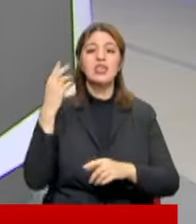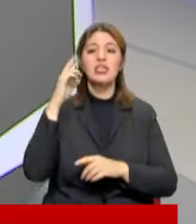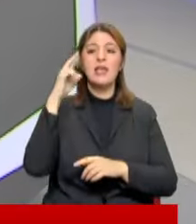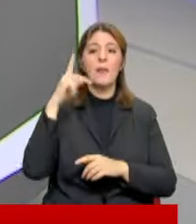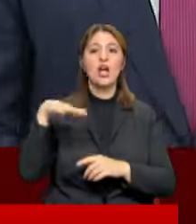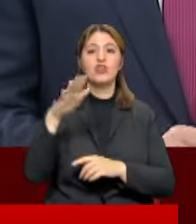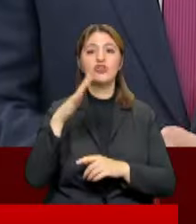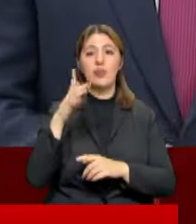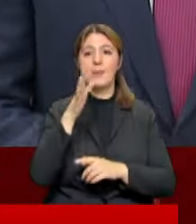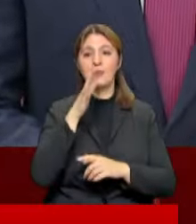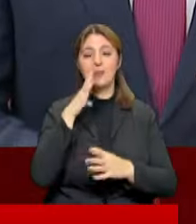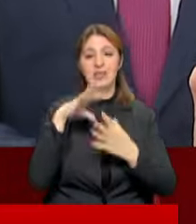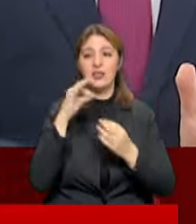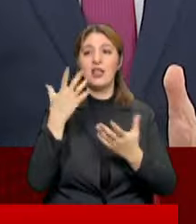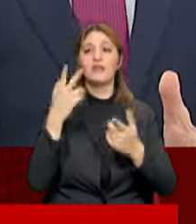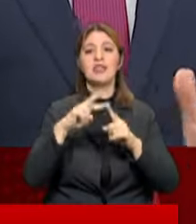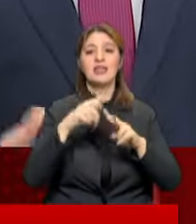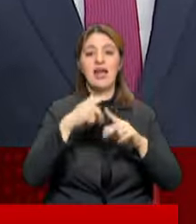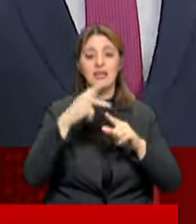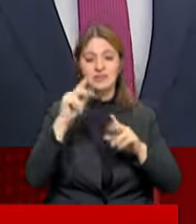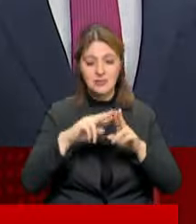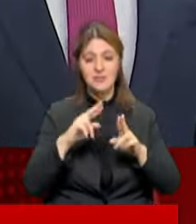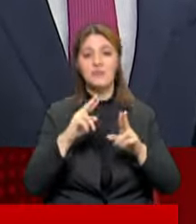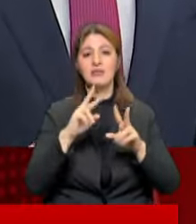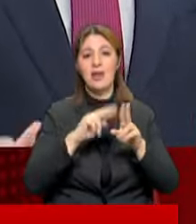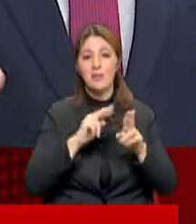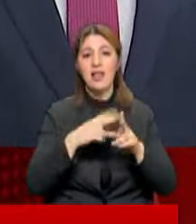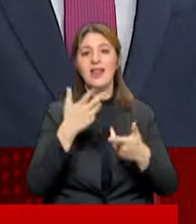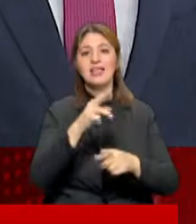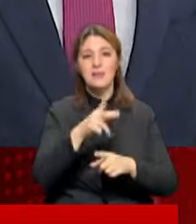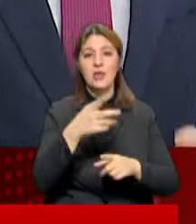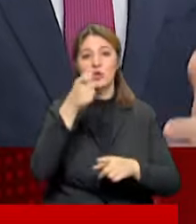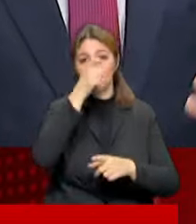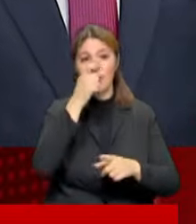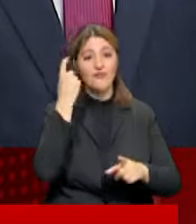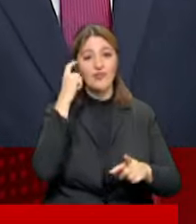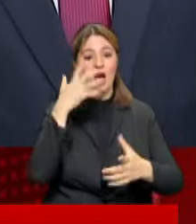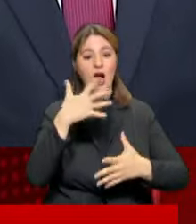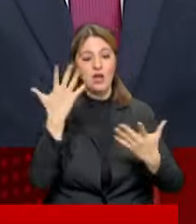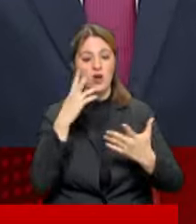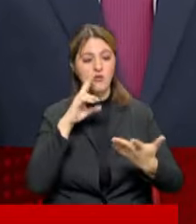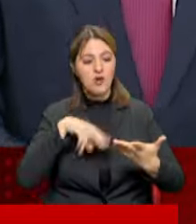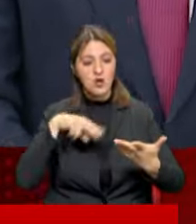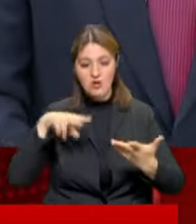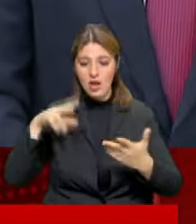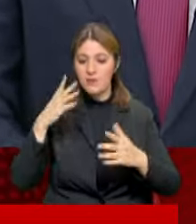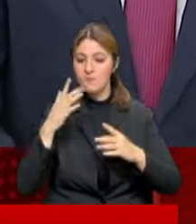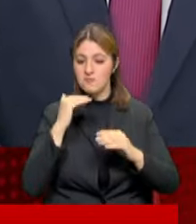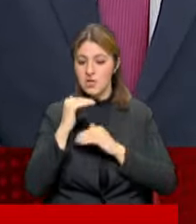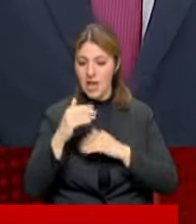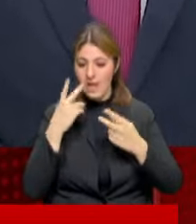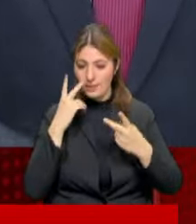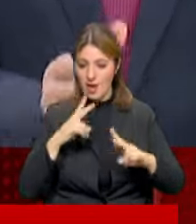aydınlarla Namık Kemal riya gökal Tevfik Fikret gibi Türk aydınlarını okuyarak Milli Egemenlik demokrasi insan